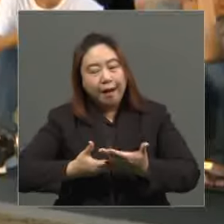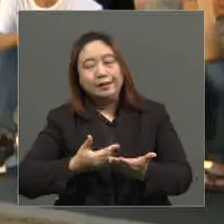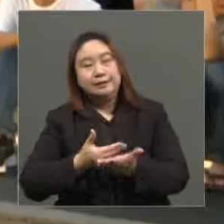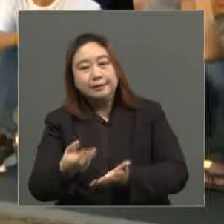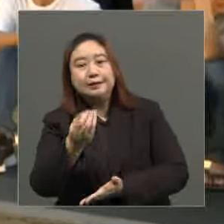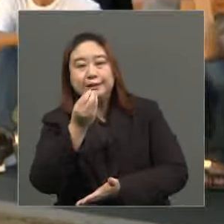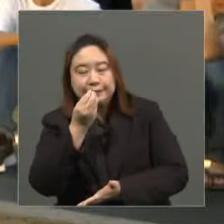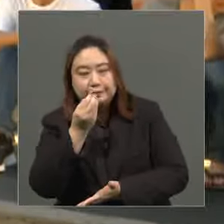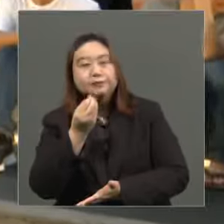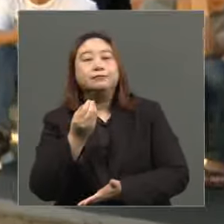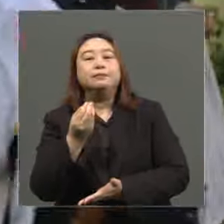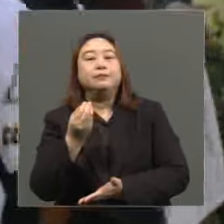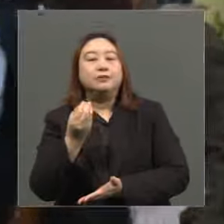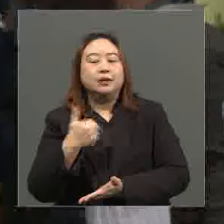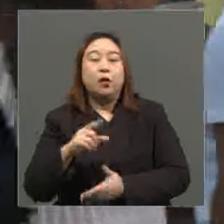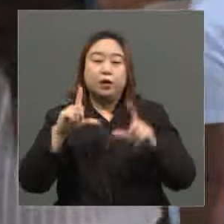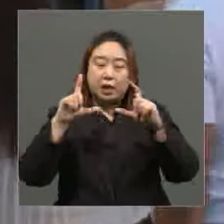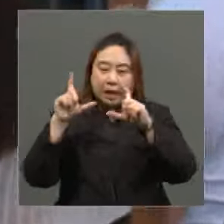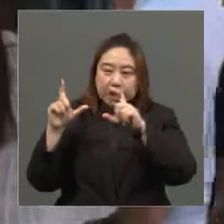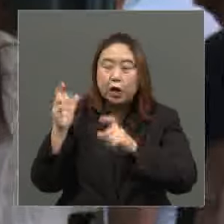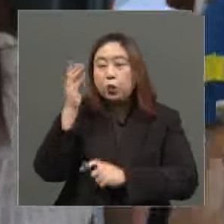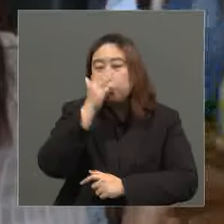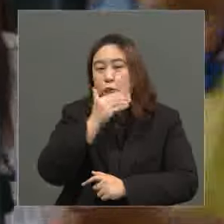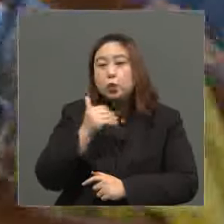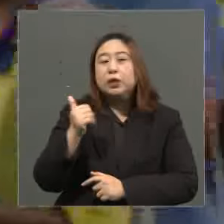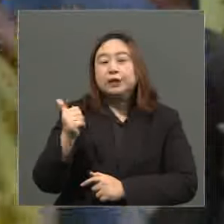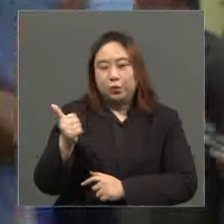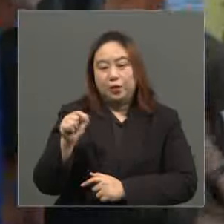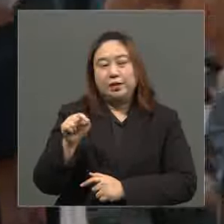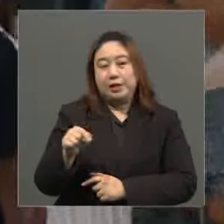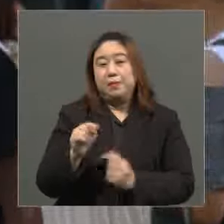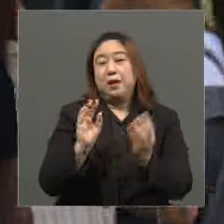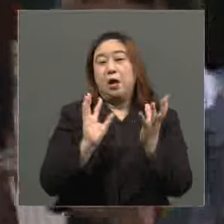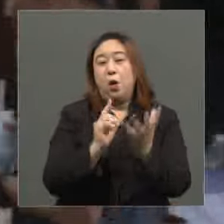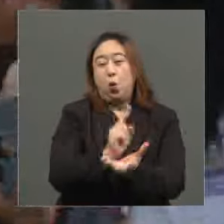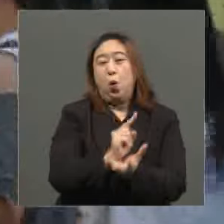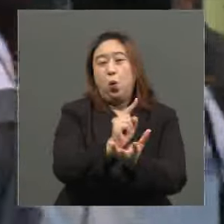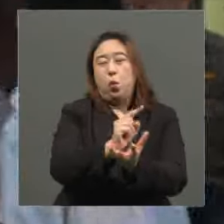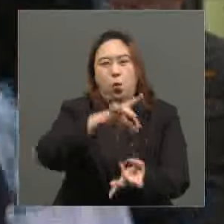ยในตลาดย้อนยุคพร้อมถ่ายรูปสวยๆในกระทงสุโขทัยขนาดยักษ์ด้วยนะคะ